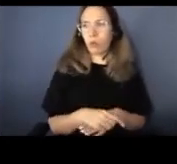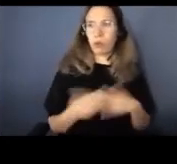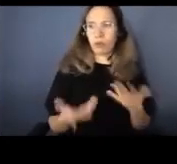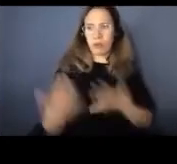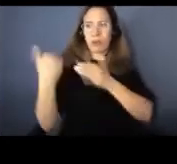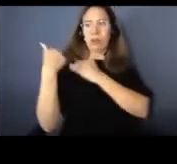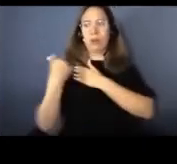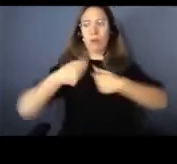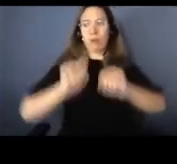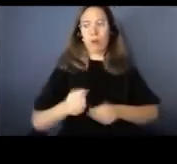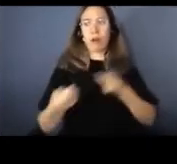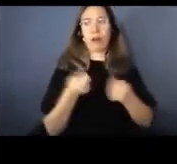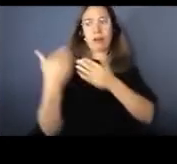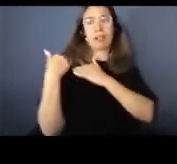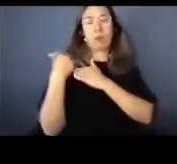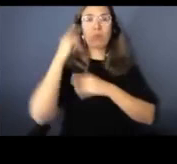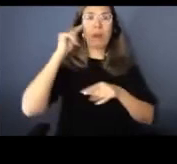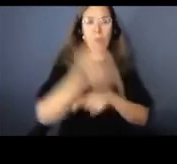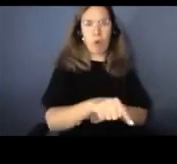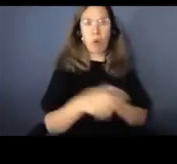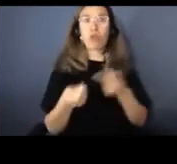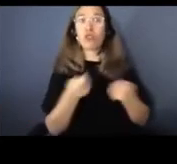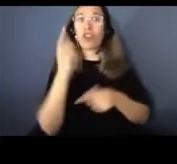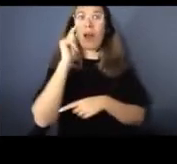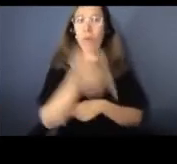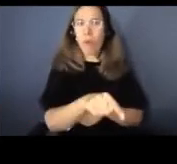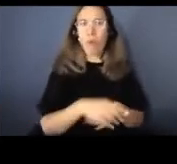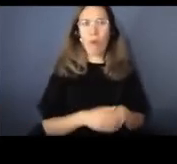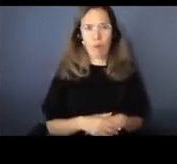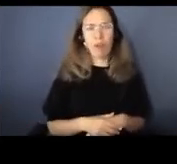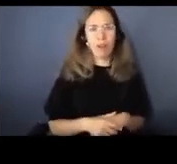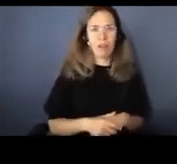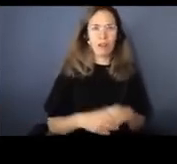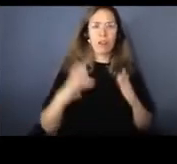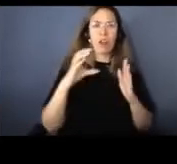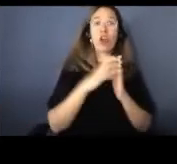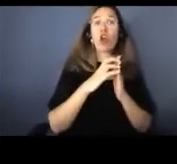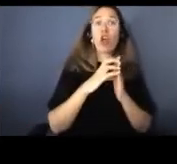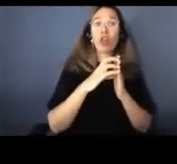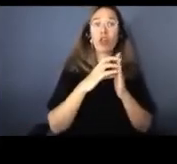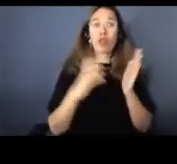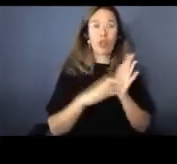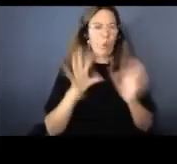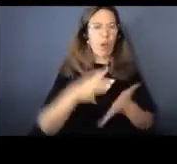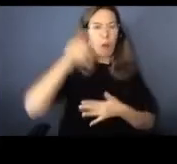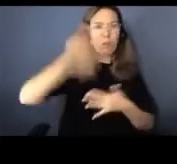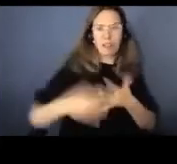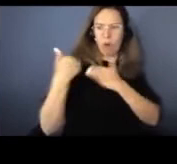pouvoirs fiduciaires et donc des obligations. Et quand on se réfère au code, pour aller voir quelles sont ces